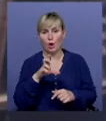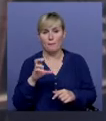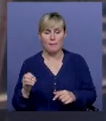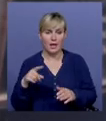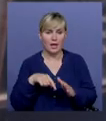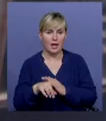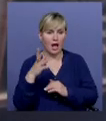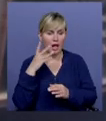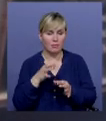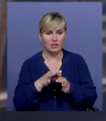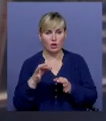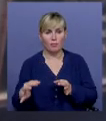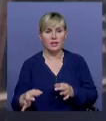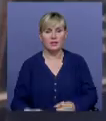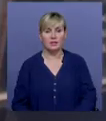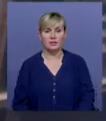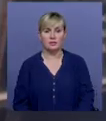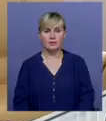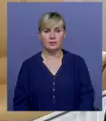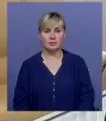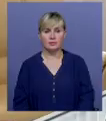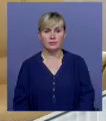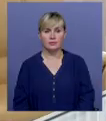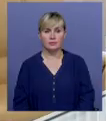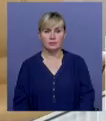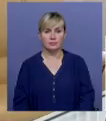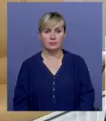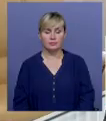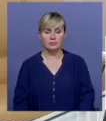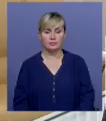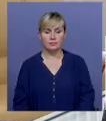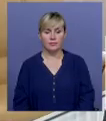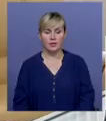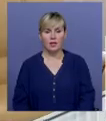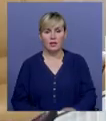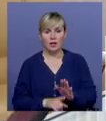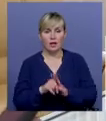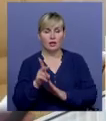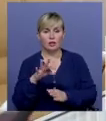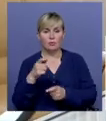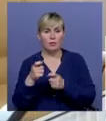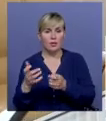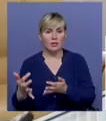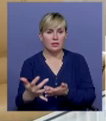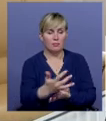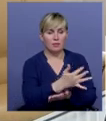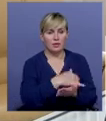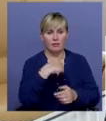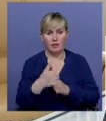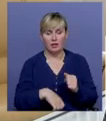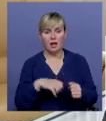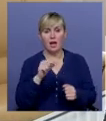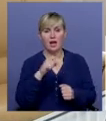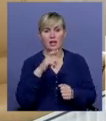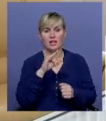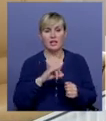района Алматинской области. Мы начали по крупицам собирать материал. И в архивах мы